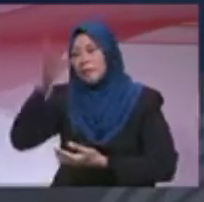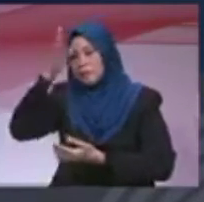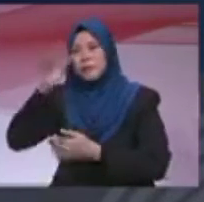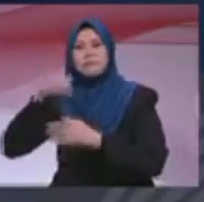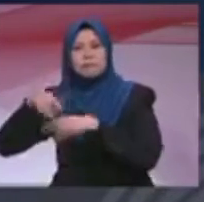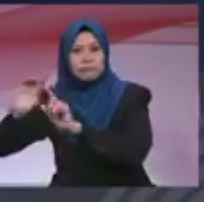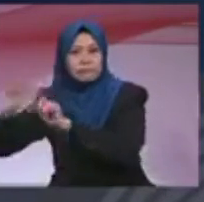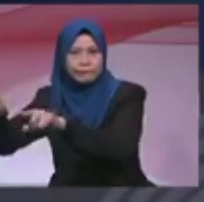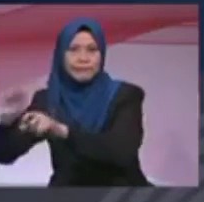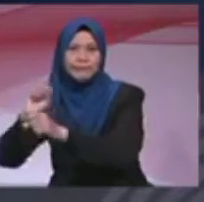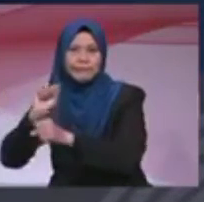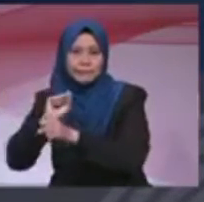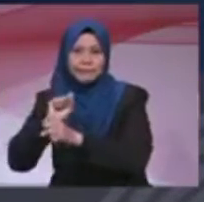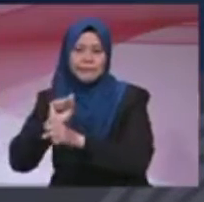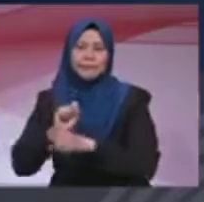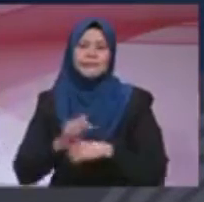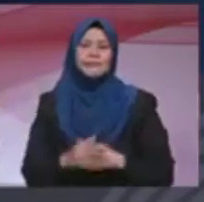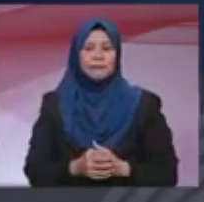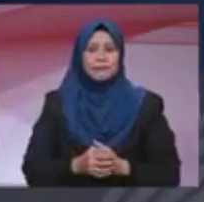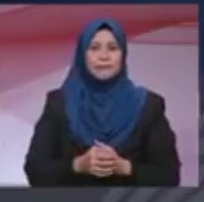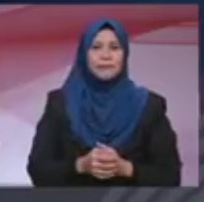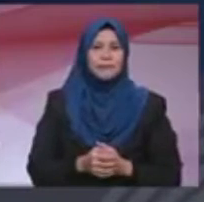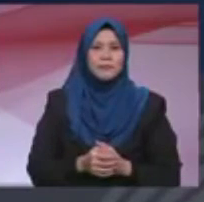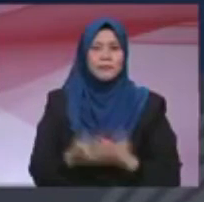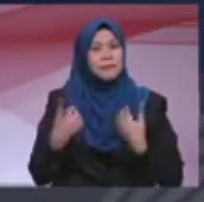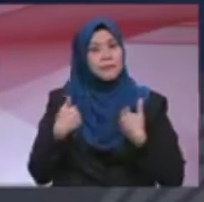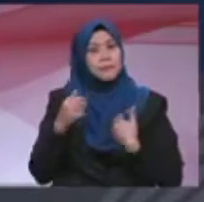tadika swasta. Okey, ada lagi?